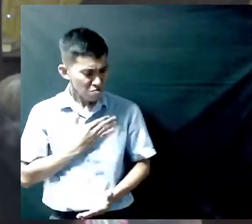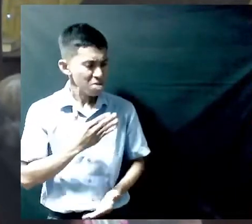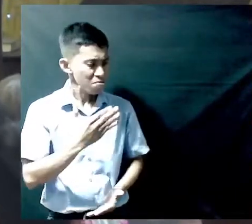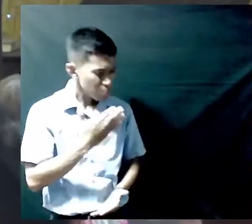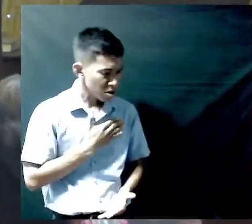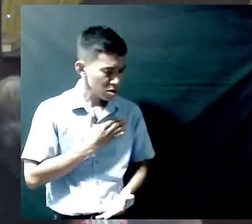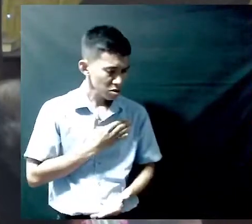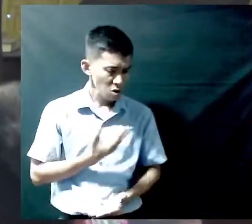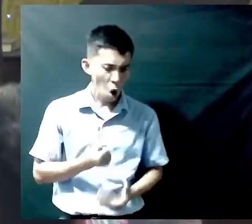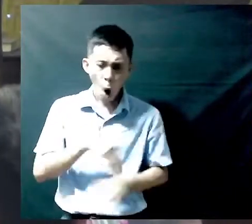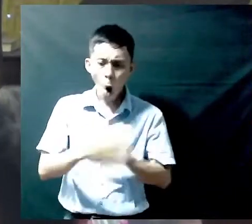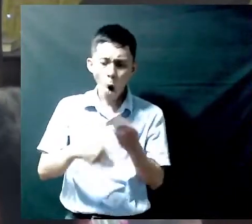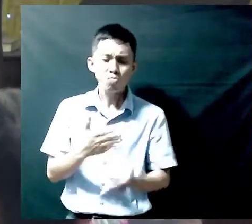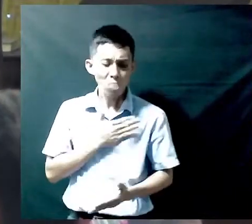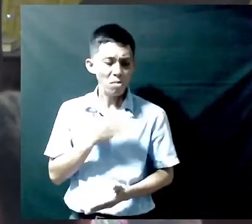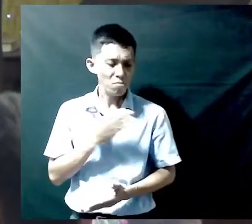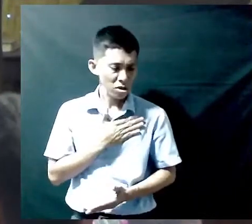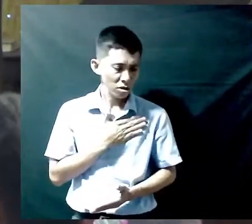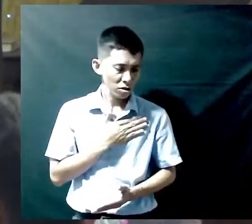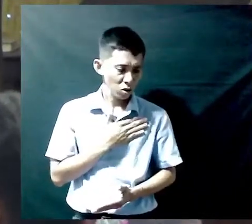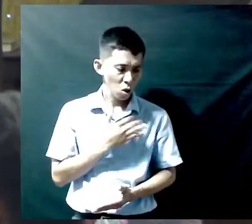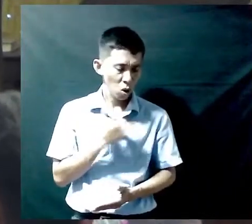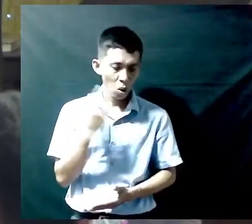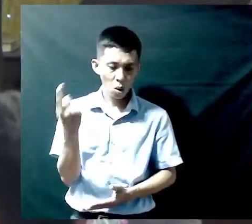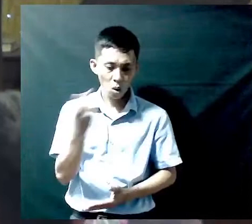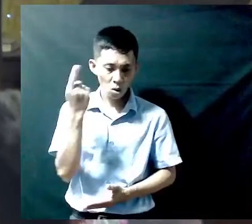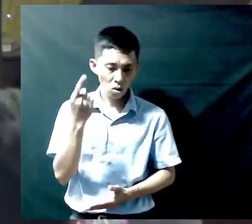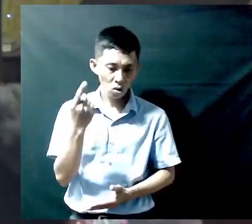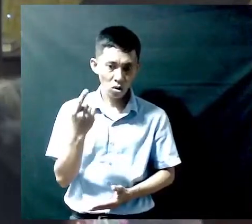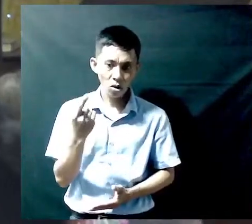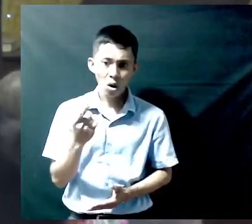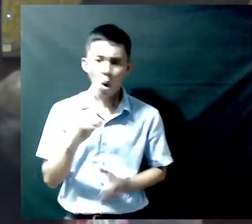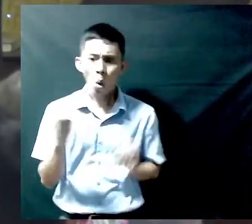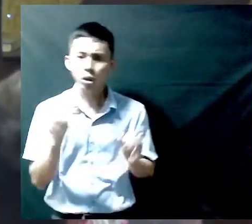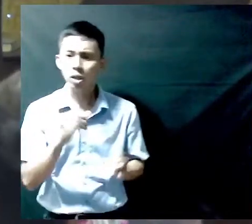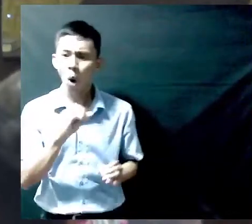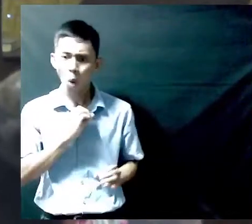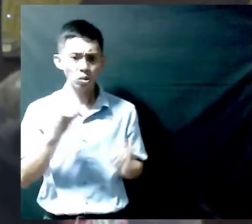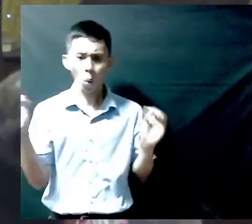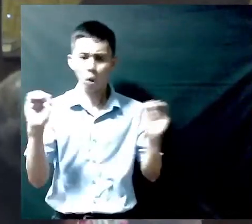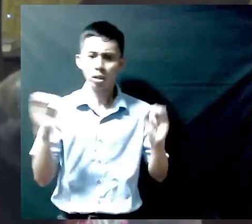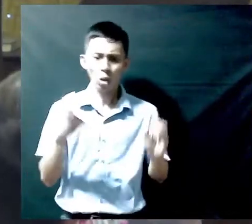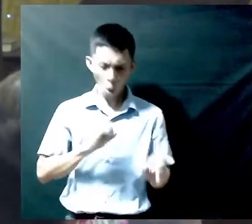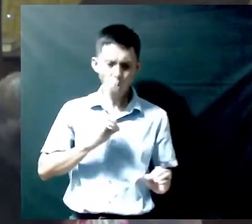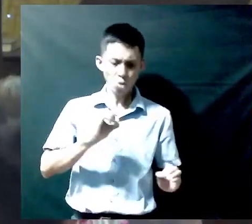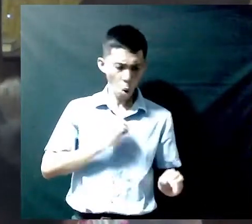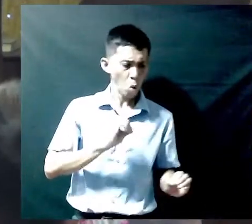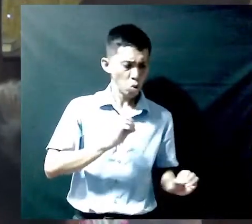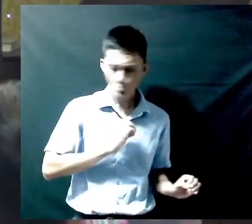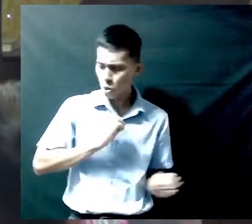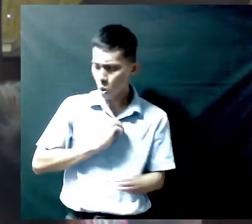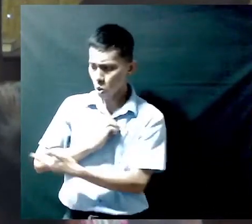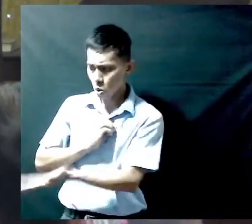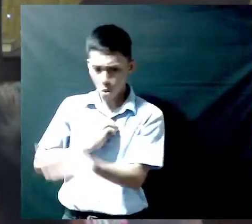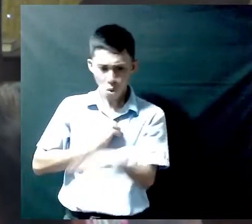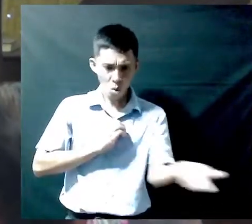ko to, boyfriend ko to, pag-aaral ko to, talino ko to. Wala ho tayong pag-aari sa mundong ito.